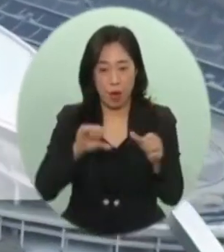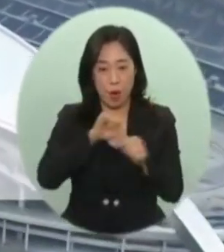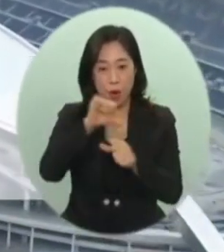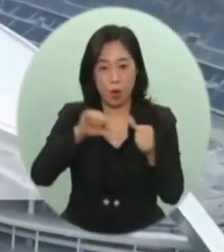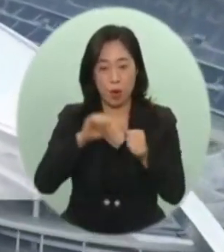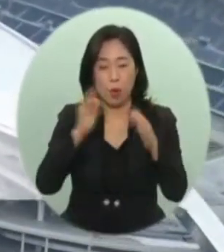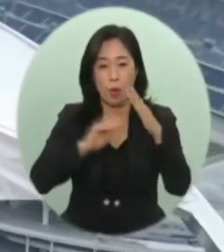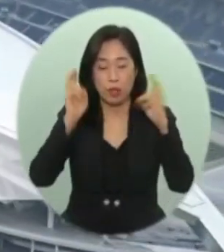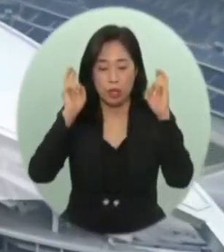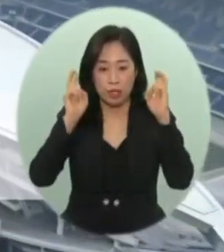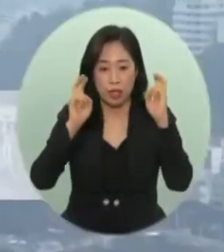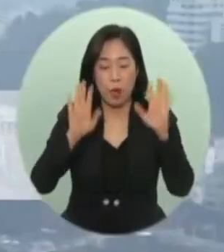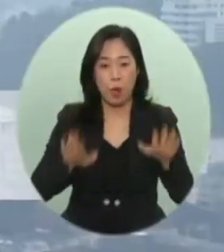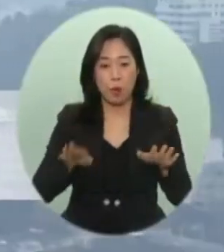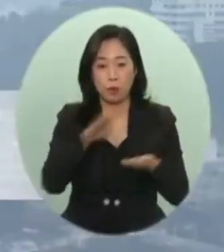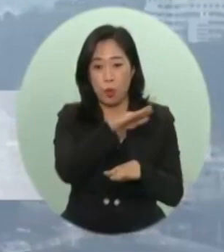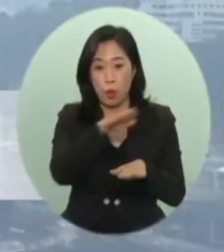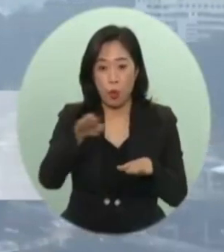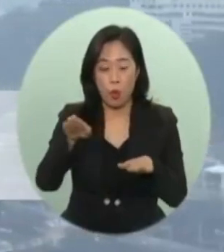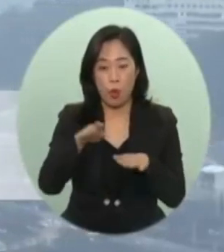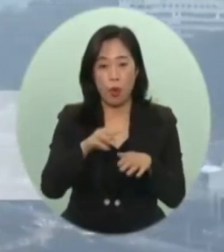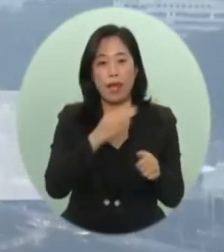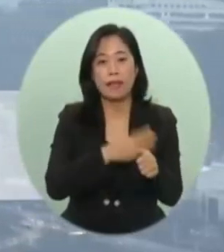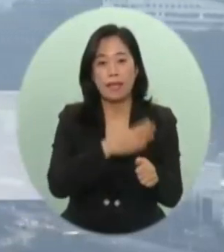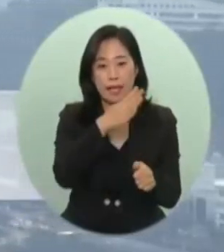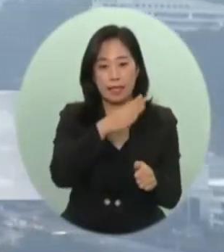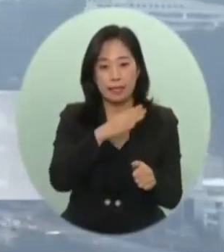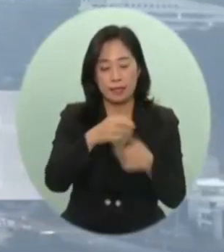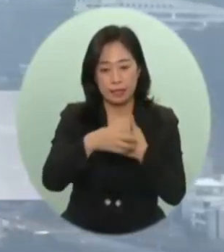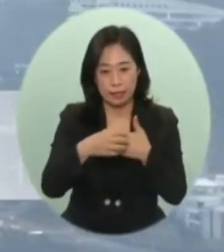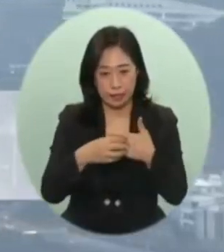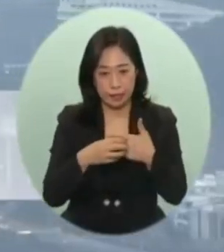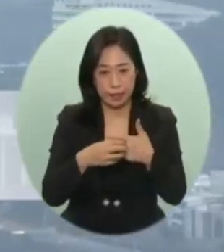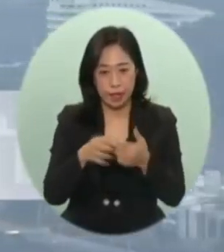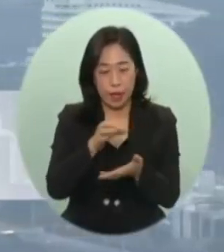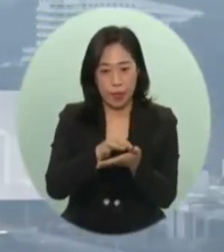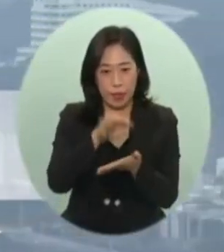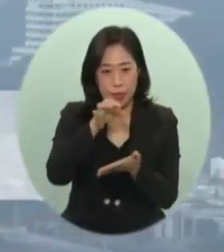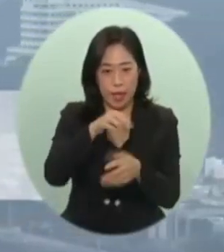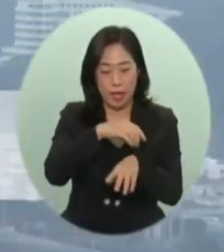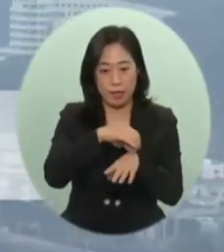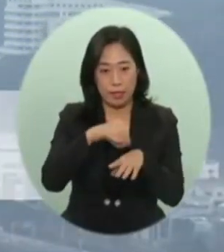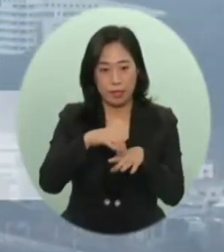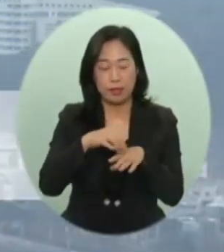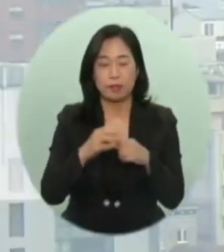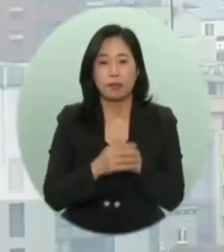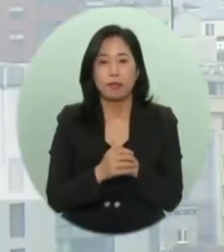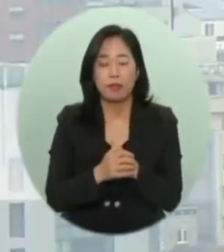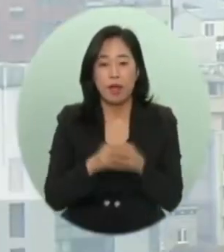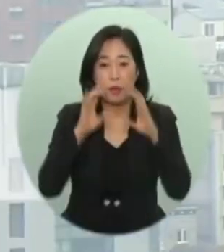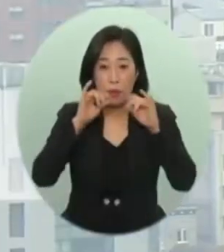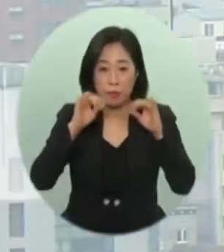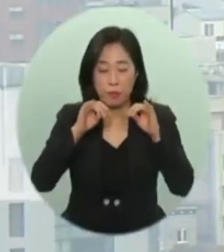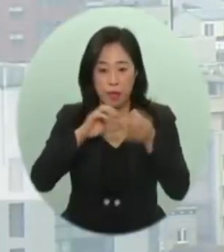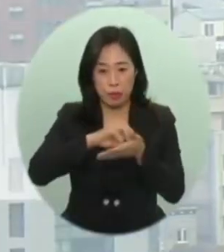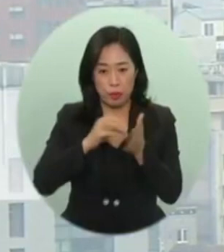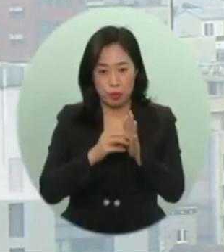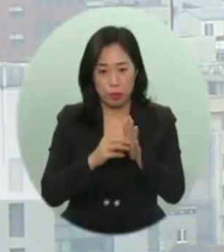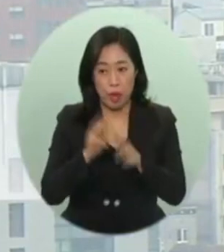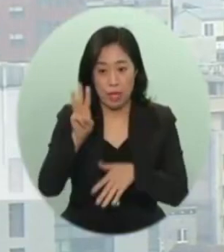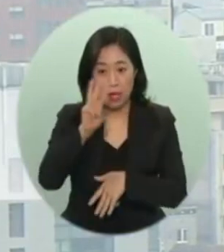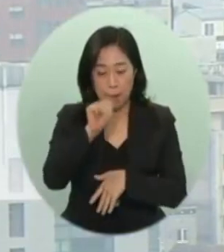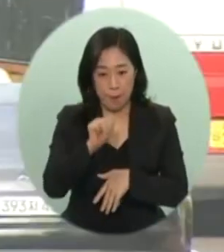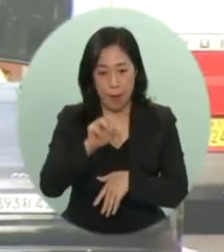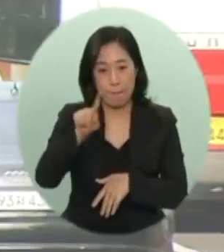오늘 후 4시를 기준으로 광주와 나주 화순 완도 담양 등 일곱개 시군의 미세먼지 농도가 세제곱미터당